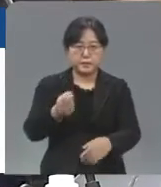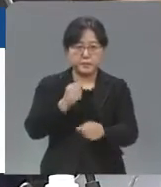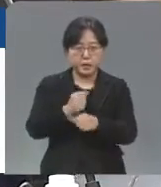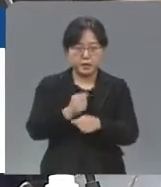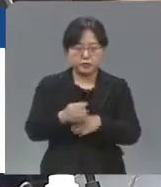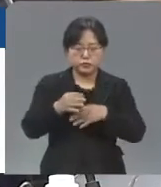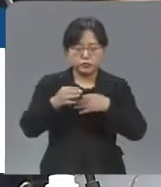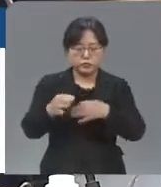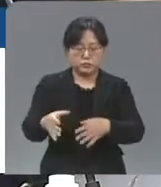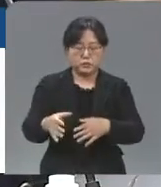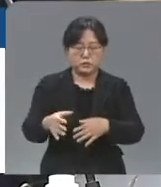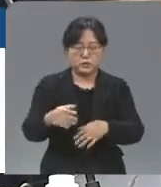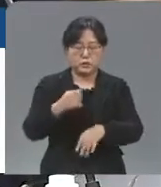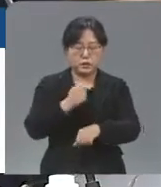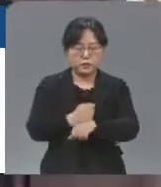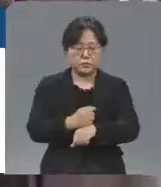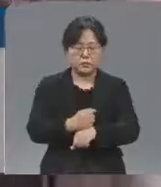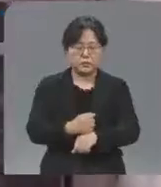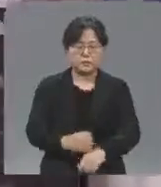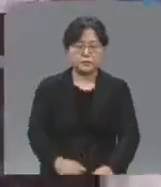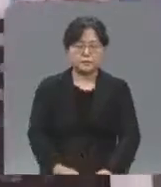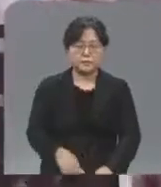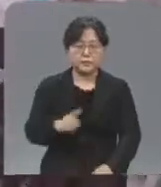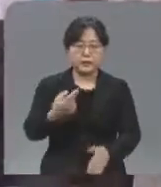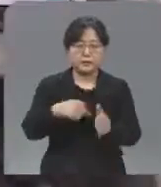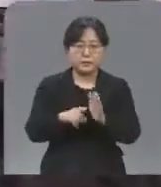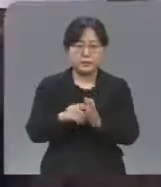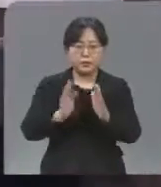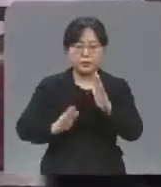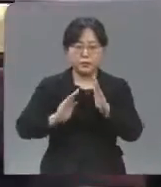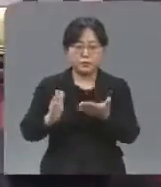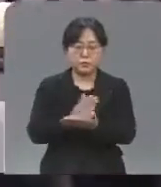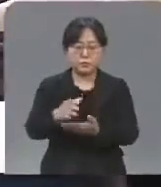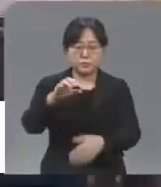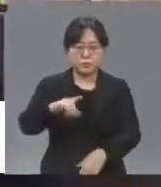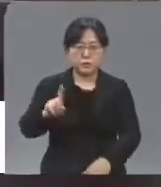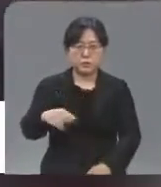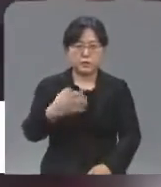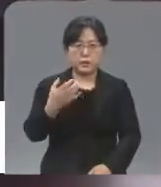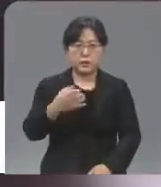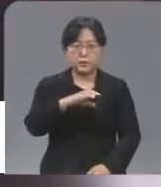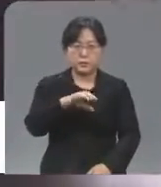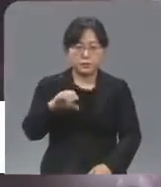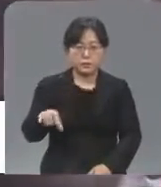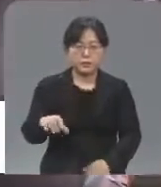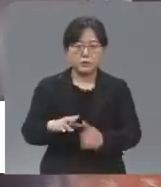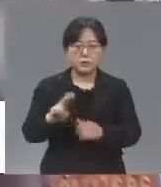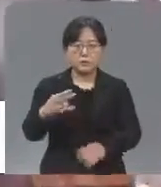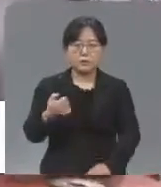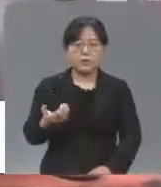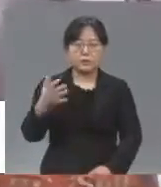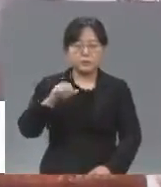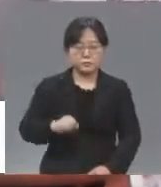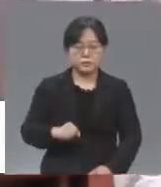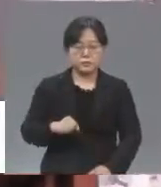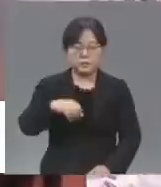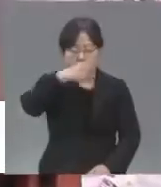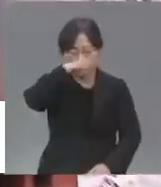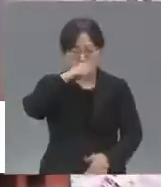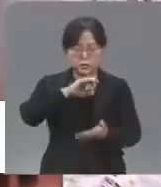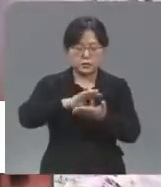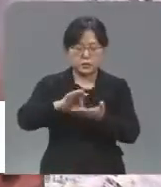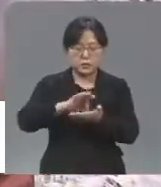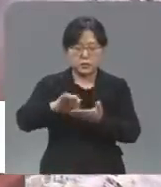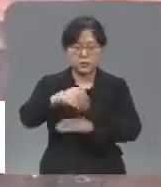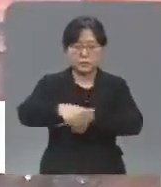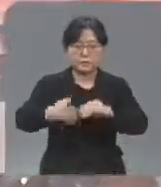설치 투자가 좀 될 수 있도록 하겠습니다. 이를 위해 공공선별장 190여 곳에 250여억 원의 예산을